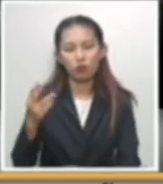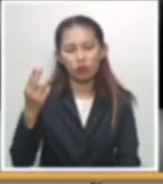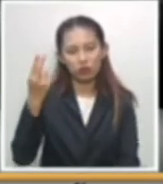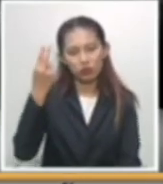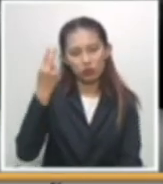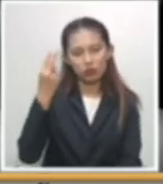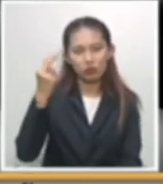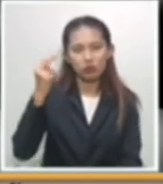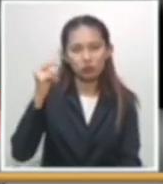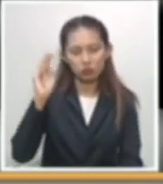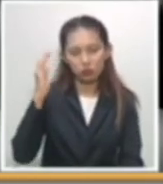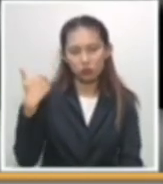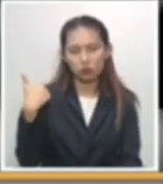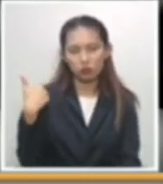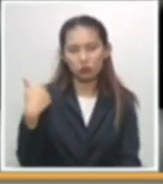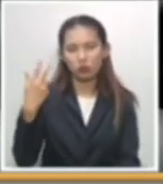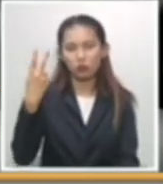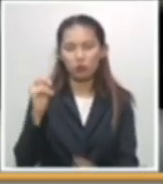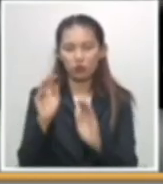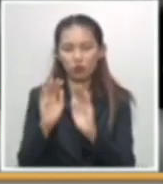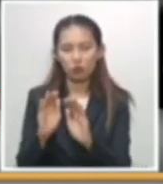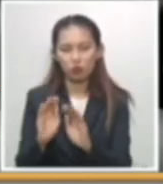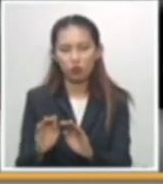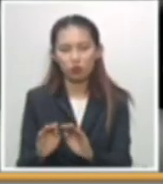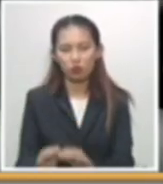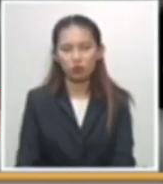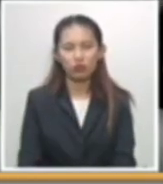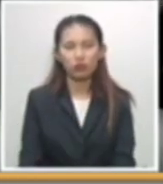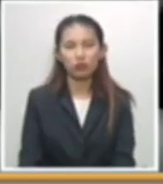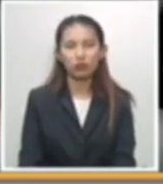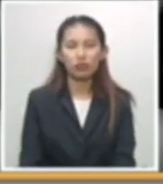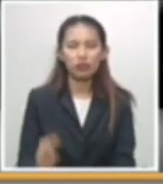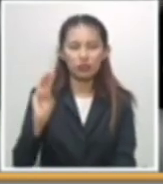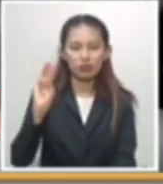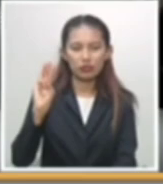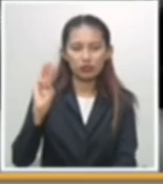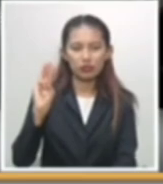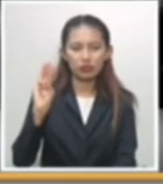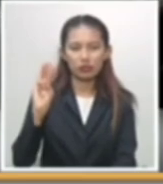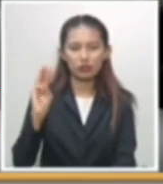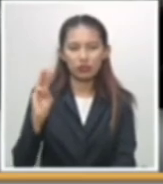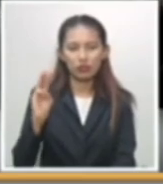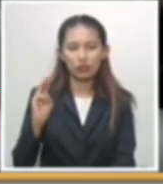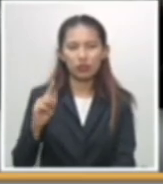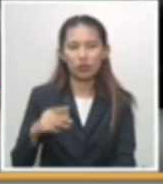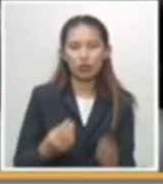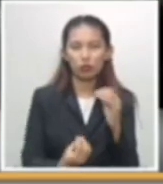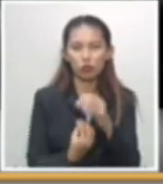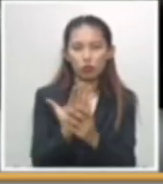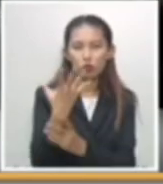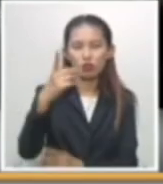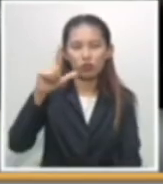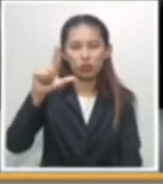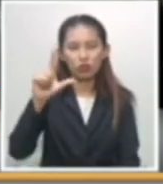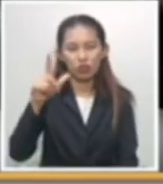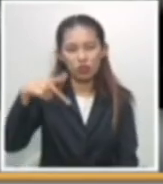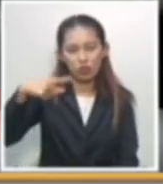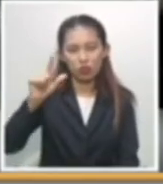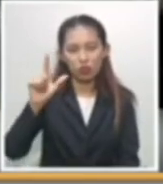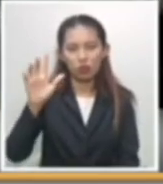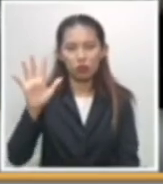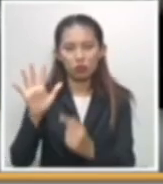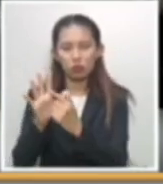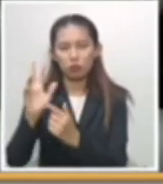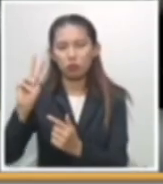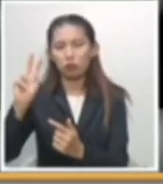กรู้ดีไปให้สัญญาไว้ปาล์มจะต้อง5บาทถ้าเป็นรัฐบาลน้ำมันสำปะหลั